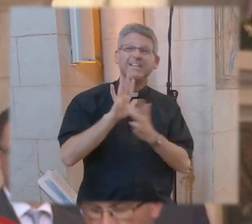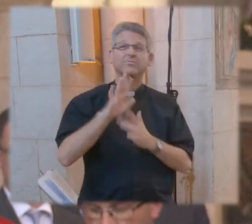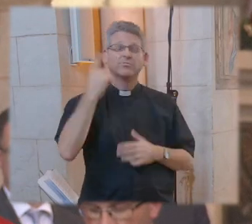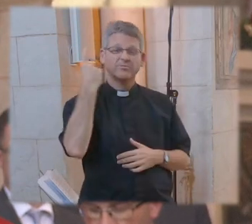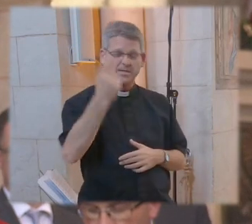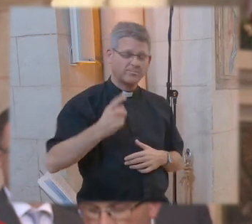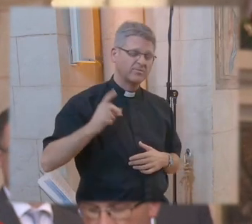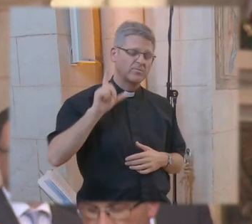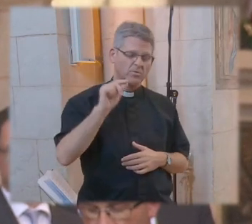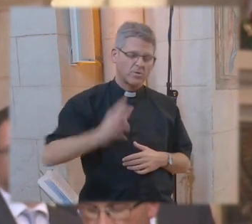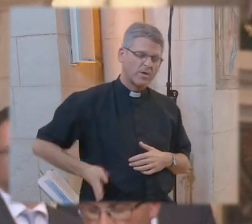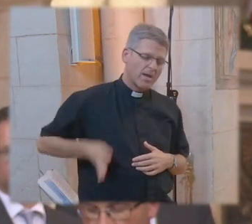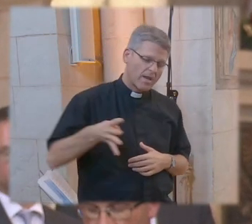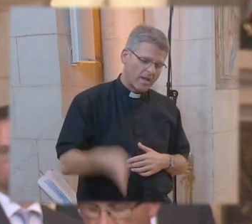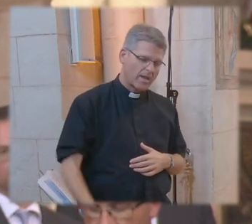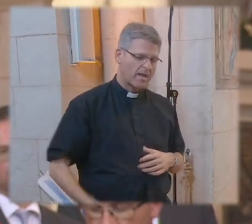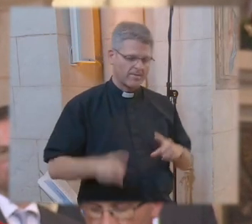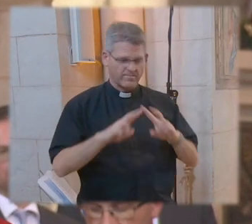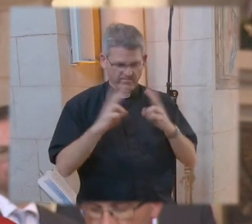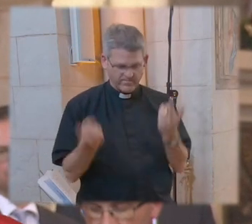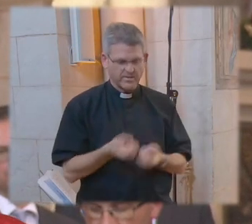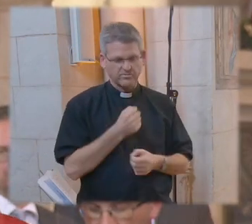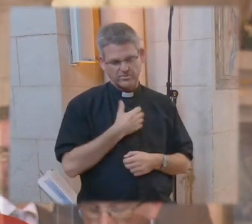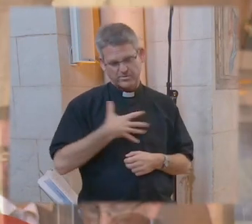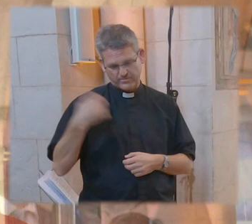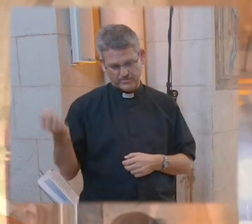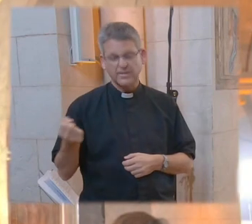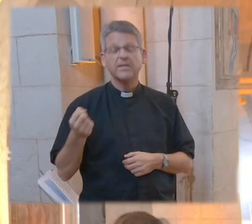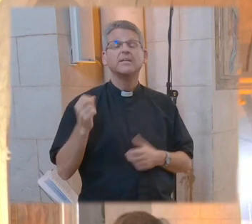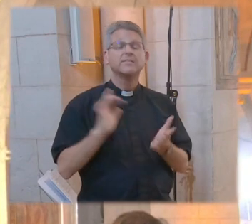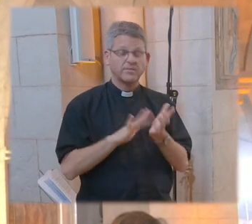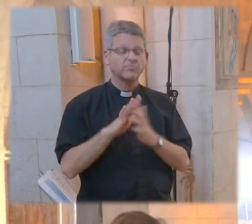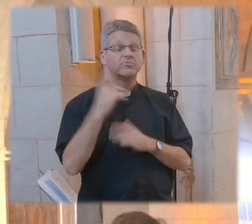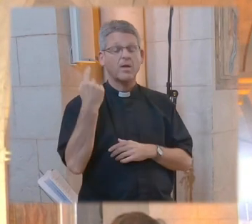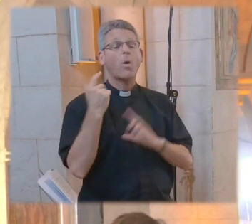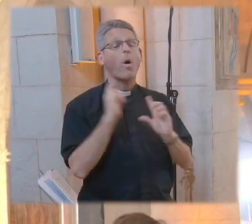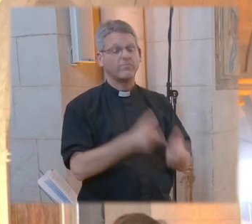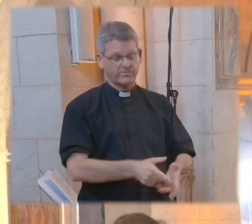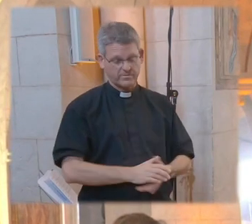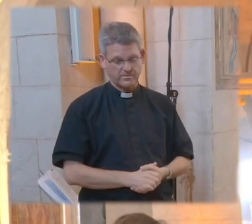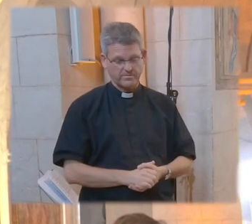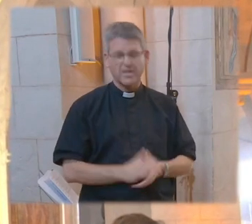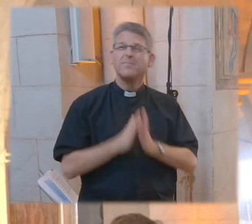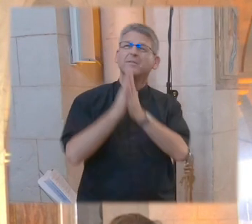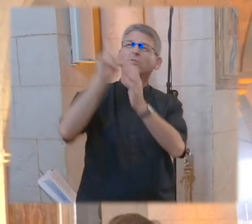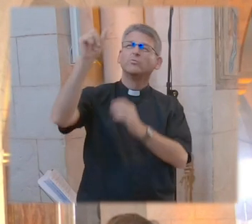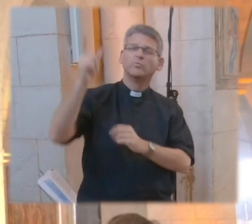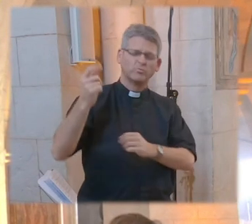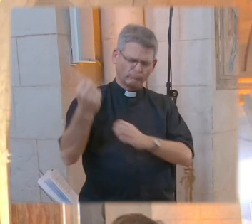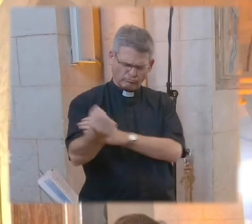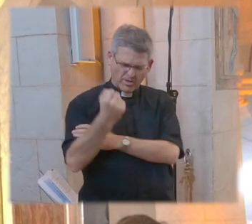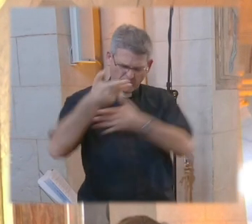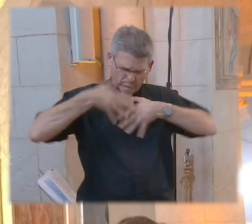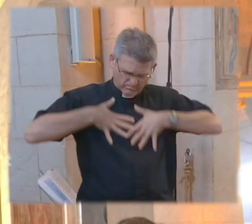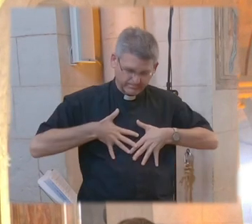wurde und uns nach deinem Willen mit dir versöhnt hat. Stärke uns durch den Leib und das Blut